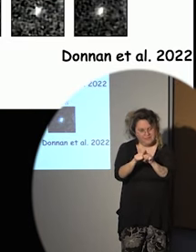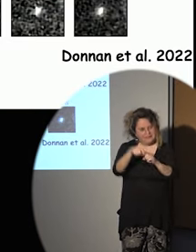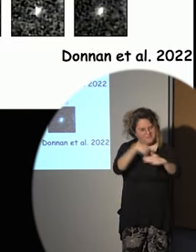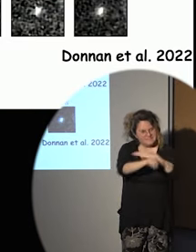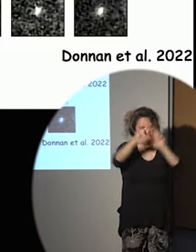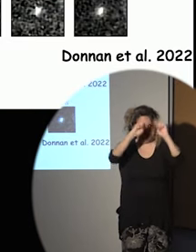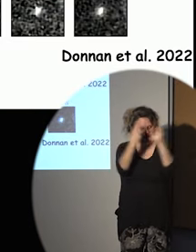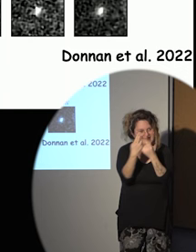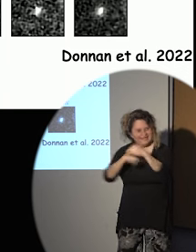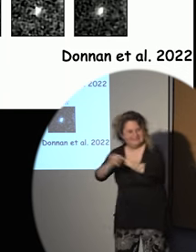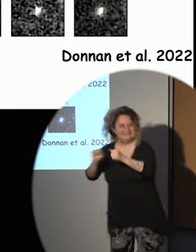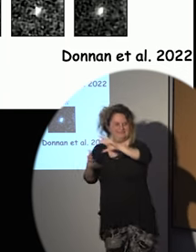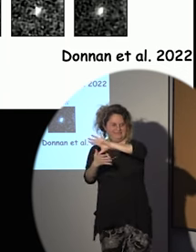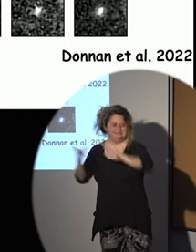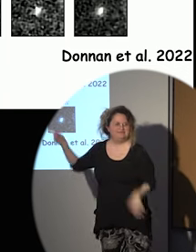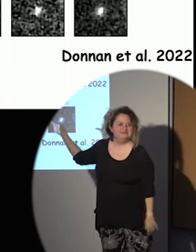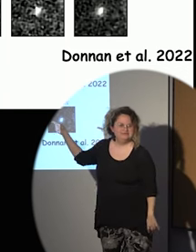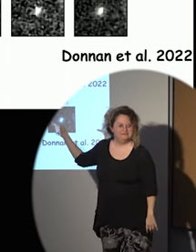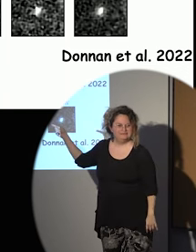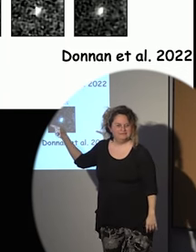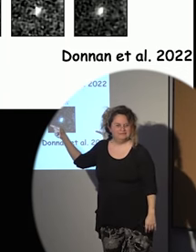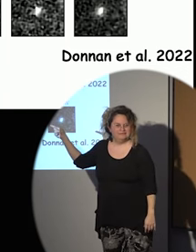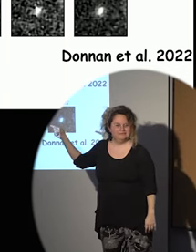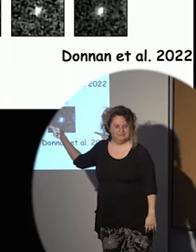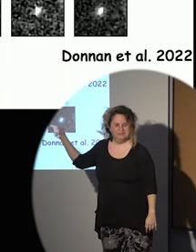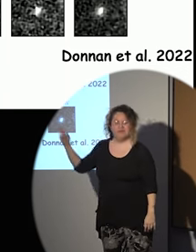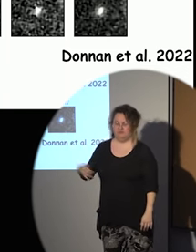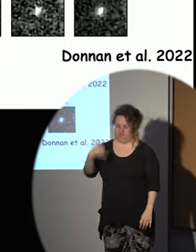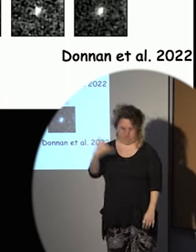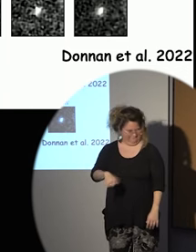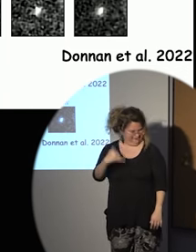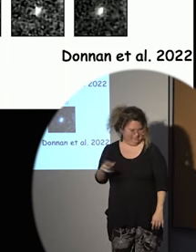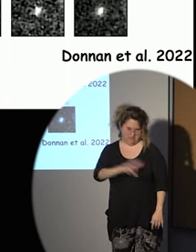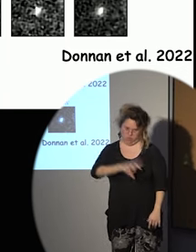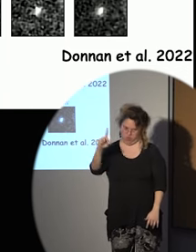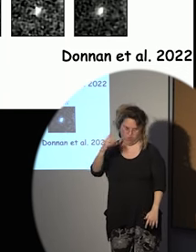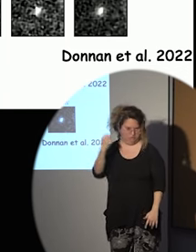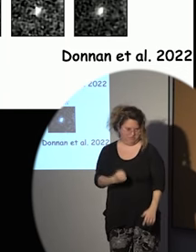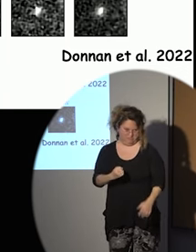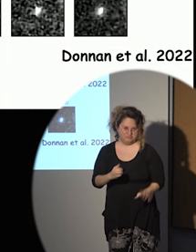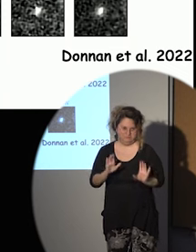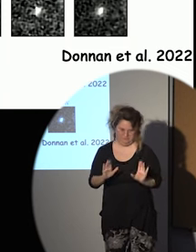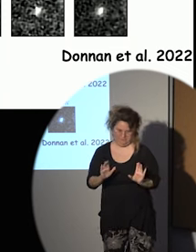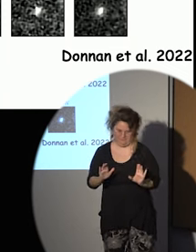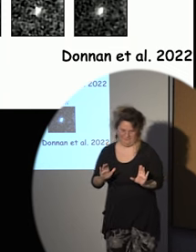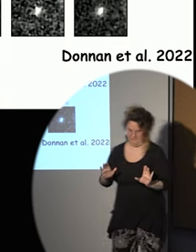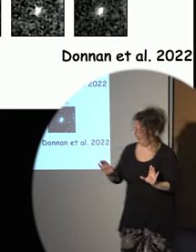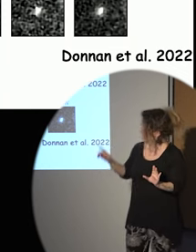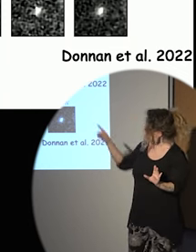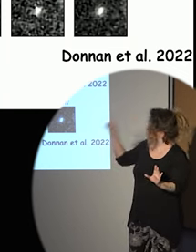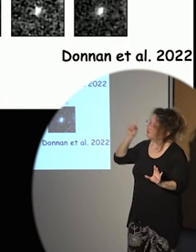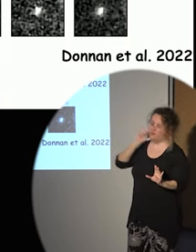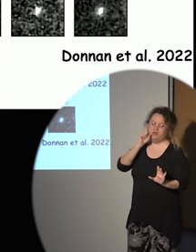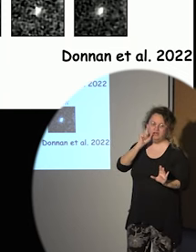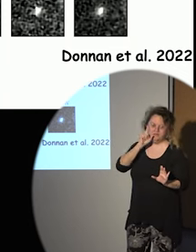Alors, le record n'est pas encore battu. Il est encore sous le boisseau parce que les observations,